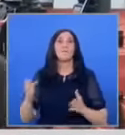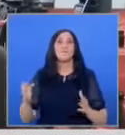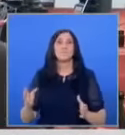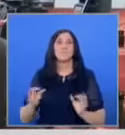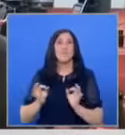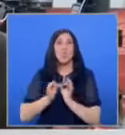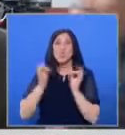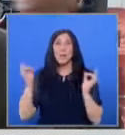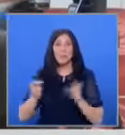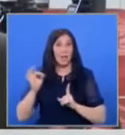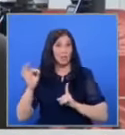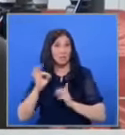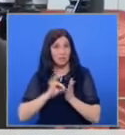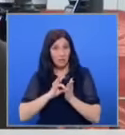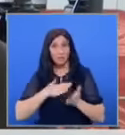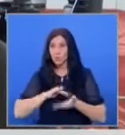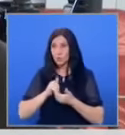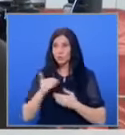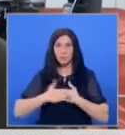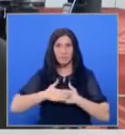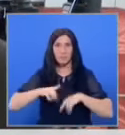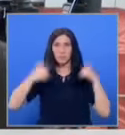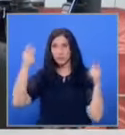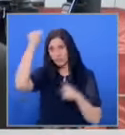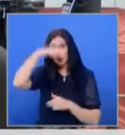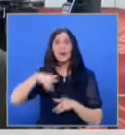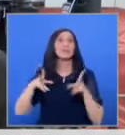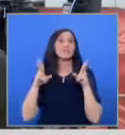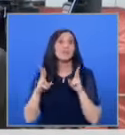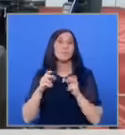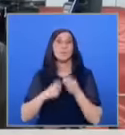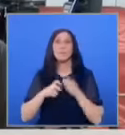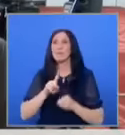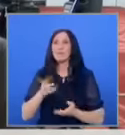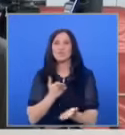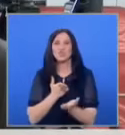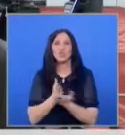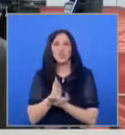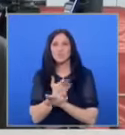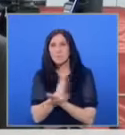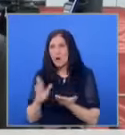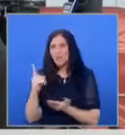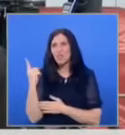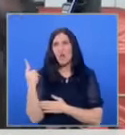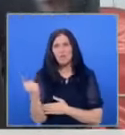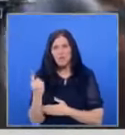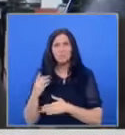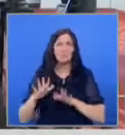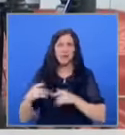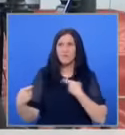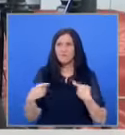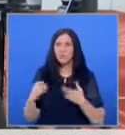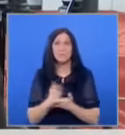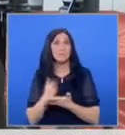Продължаваме промяната Демократична България е да решим проблема не чрез махане на един, някакви войни между